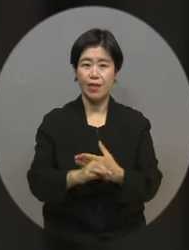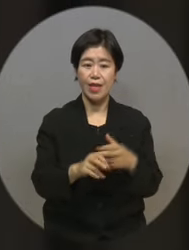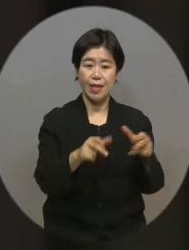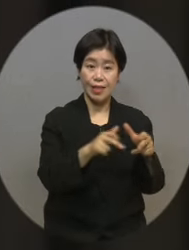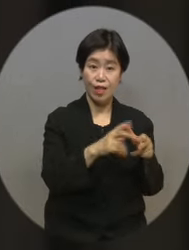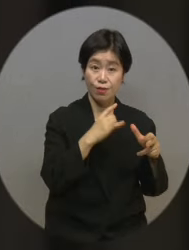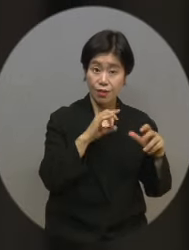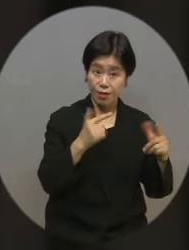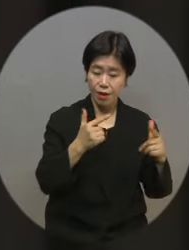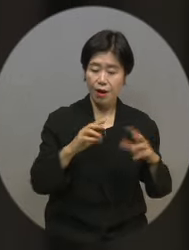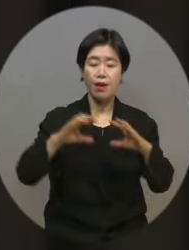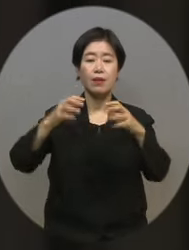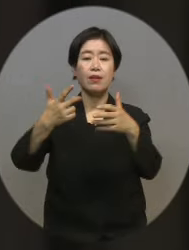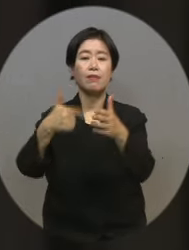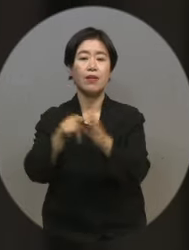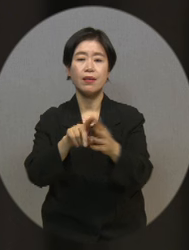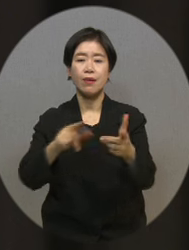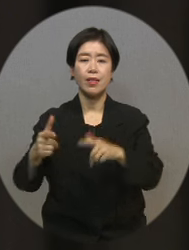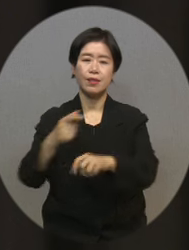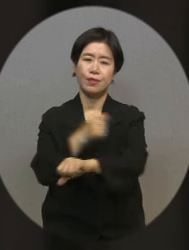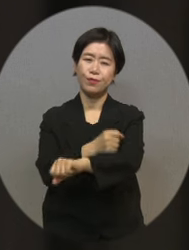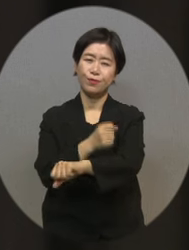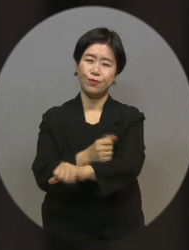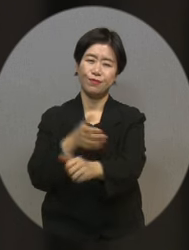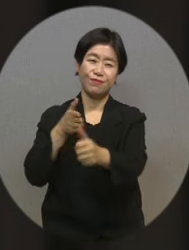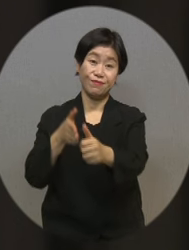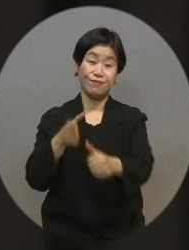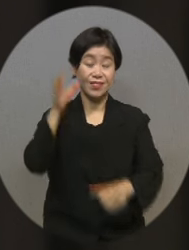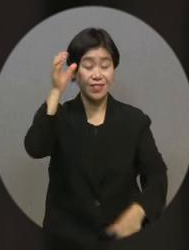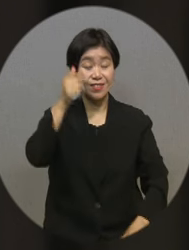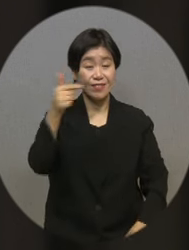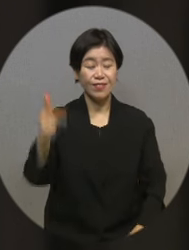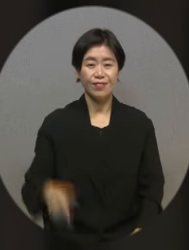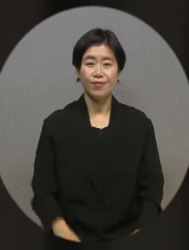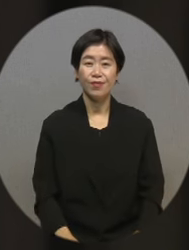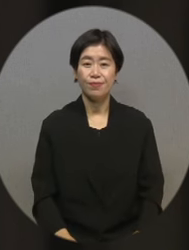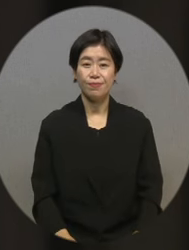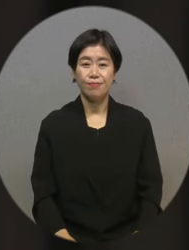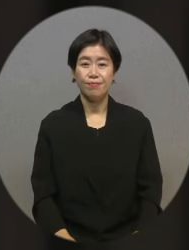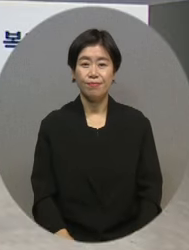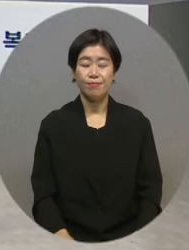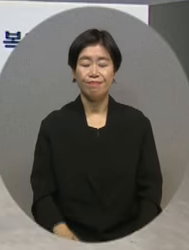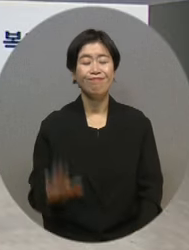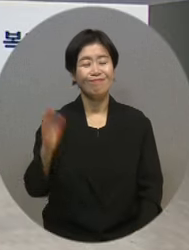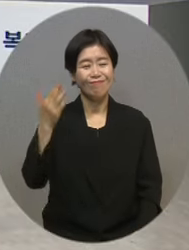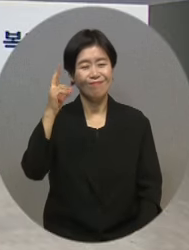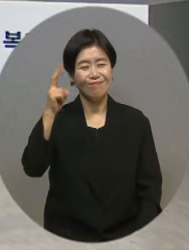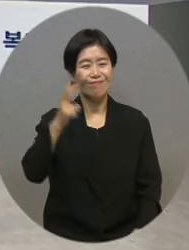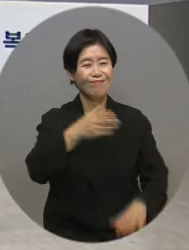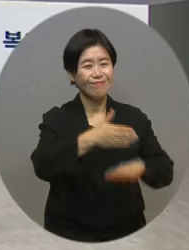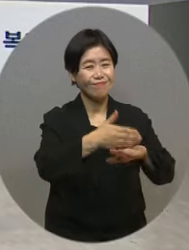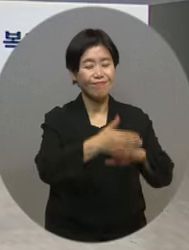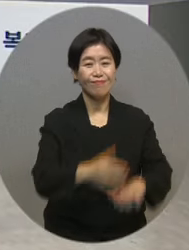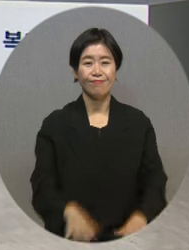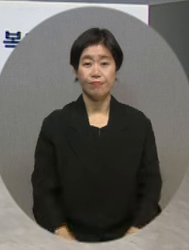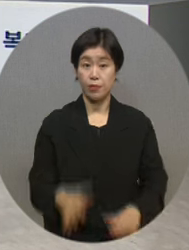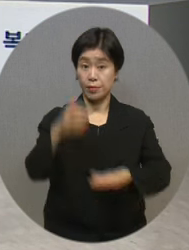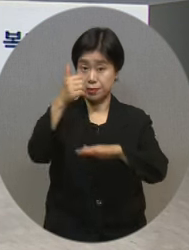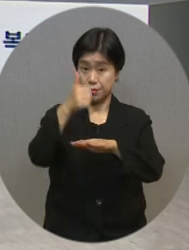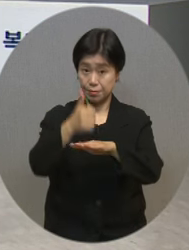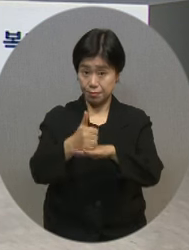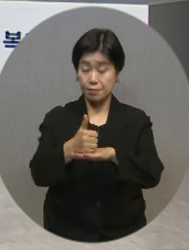이제 국회의원이시니까 더 많은 일을 하실 거를 기대합니다. 또 그렇게 될것 같아요. 아, 고맙습니다.